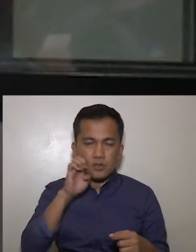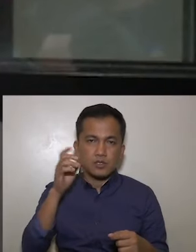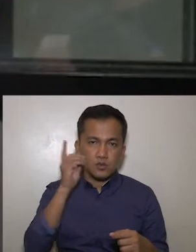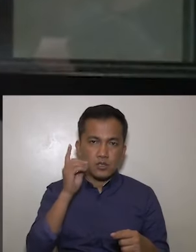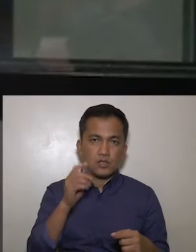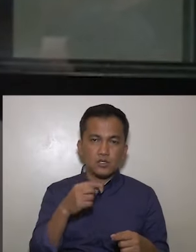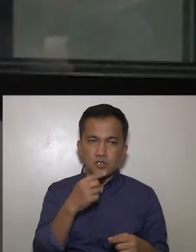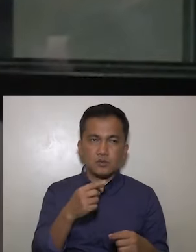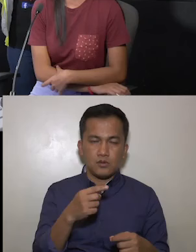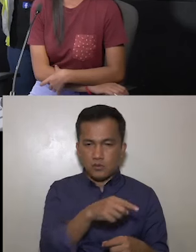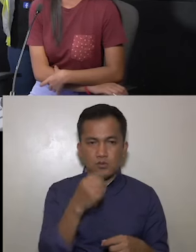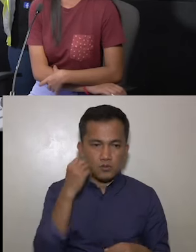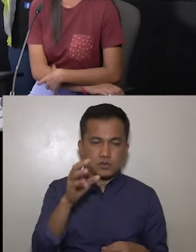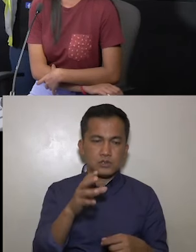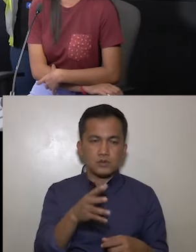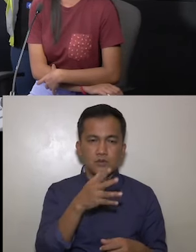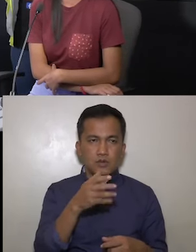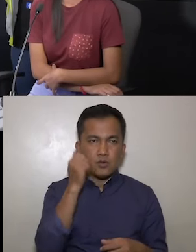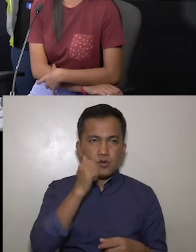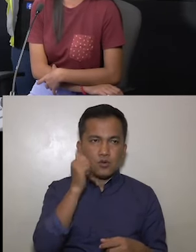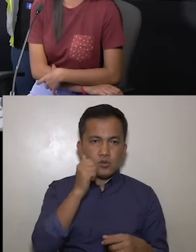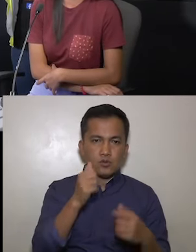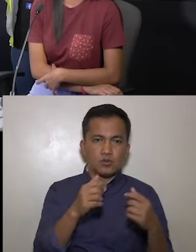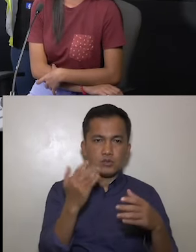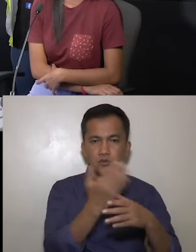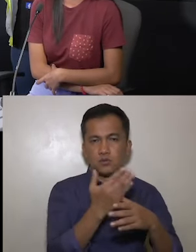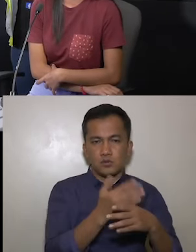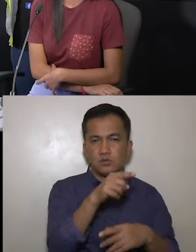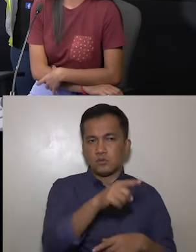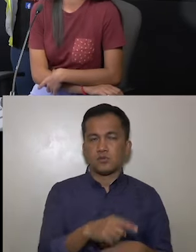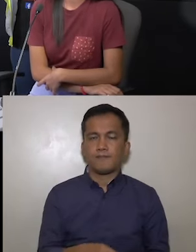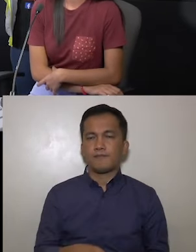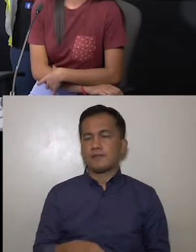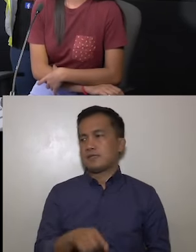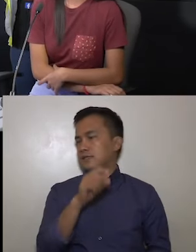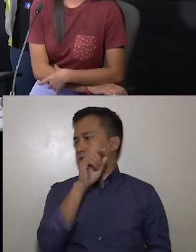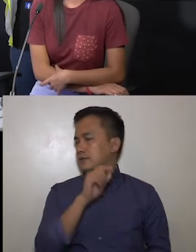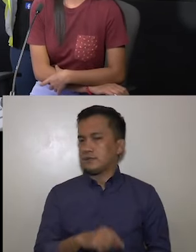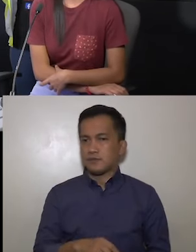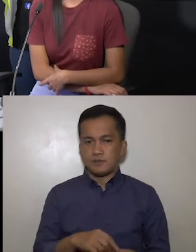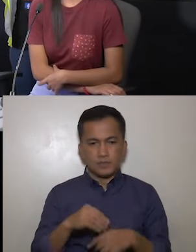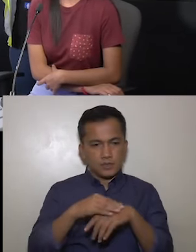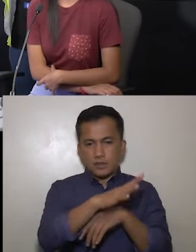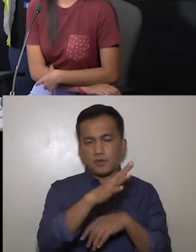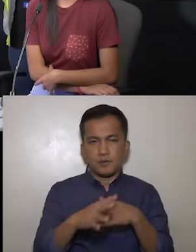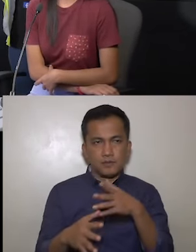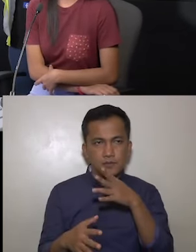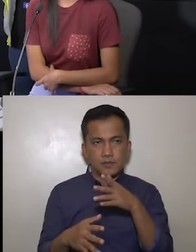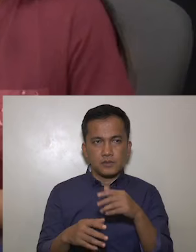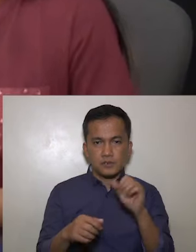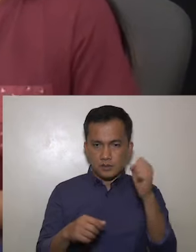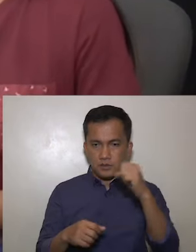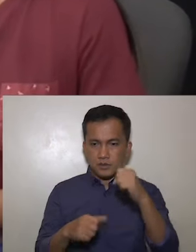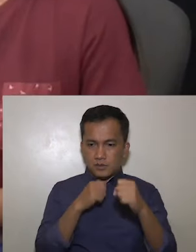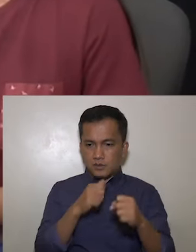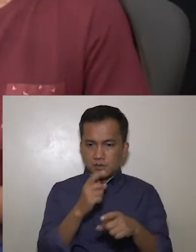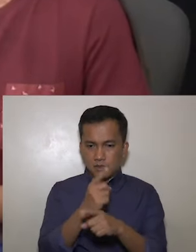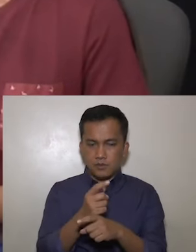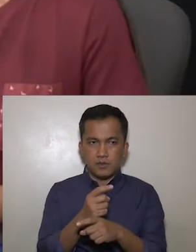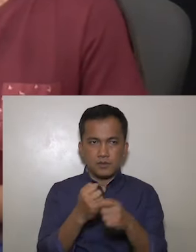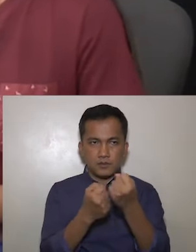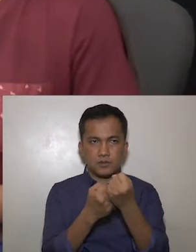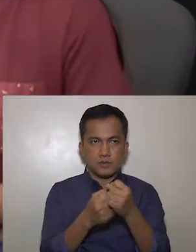Ganun po daw yung sinasabi niya? Po. Uwi na lang daw po si mama ko kasi lagi daw siya ginugulo dun. Ay, madadamay pa yung mami mo. Oo nga po eh. Hindi na nga po